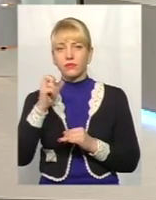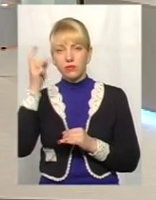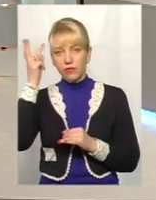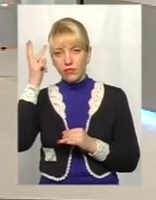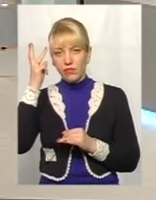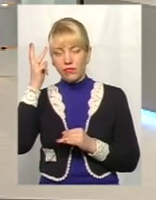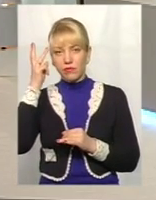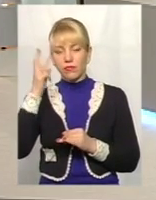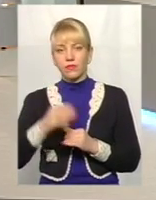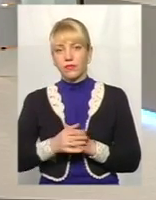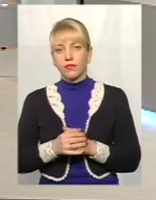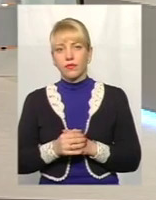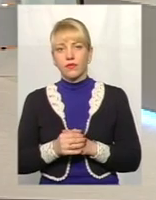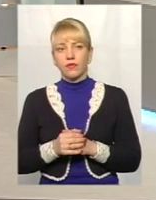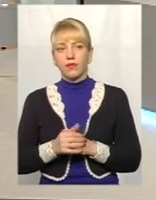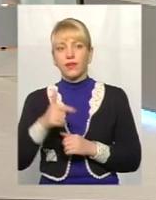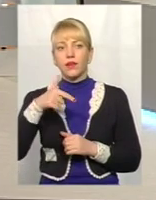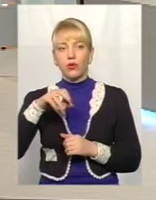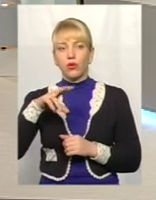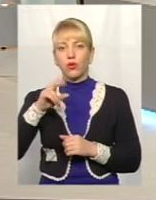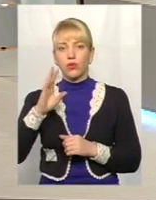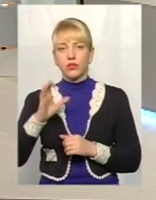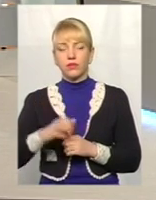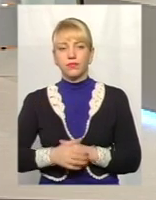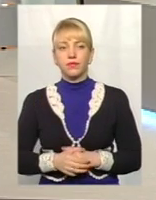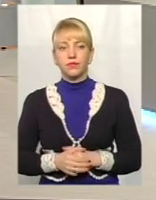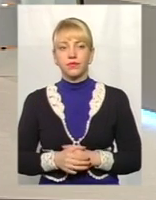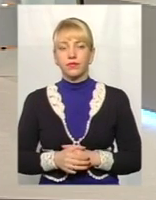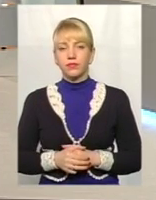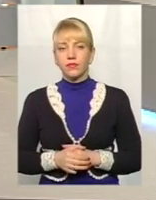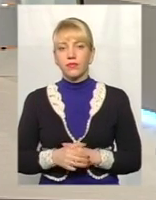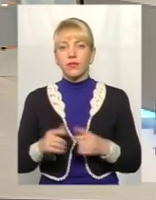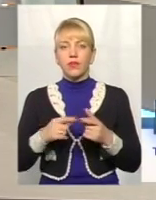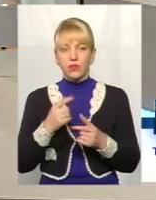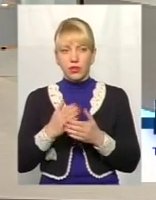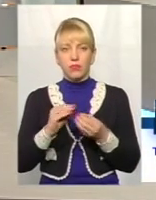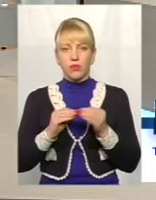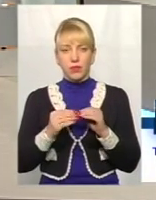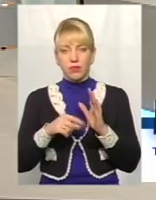Хмельниччині саме Голокосту? Чи взагалі є воно проблемним?